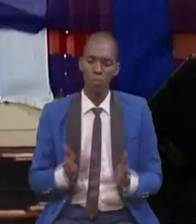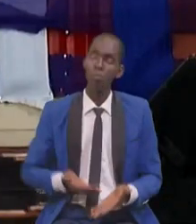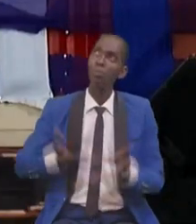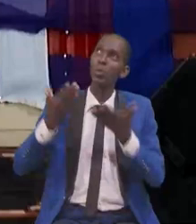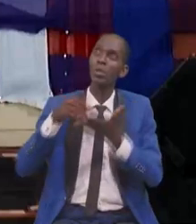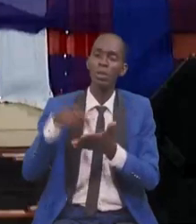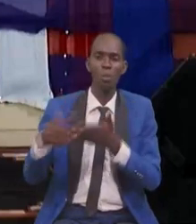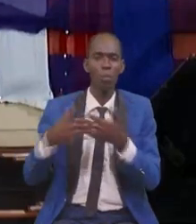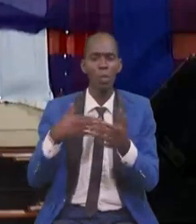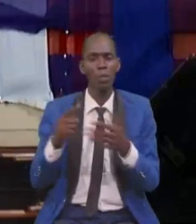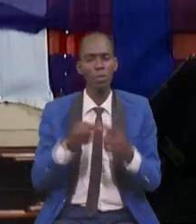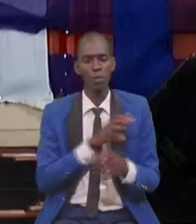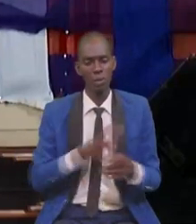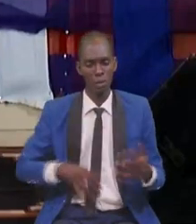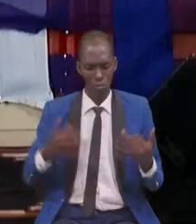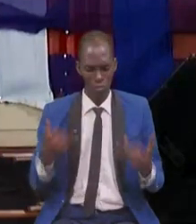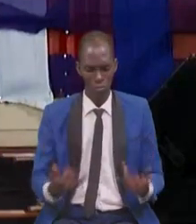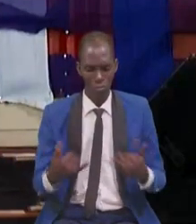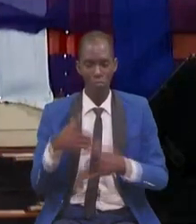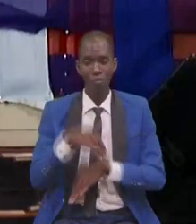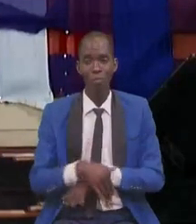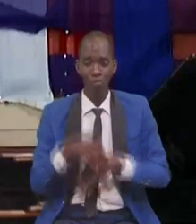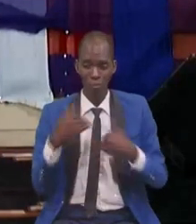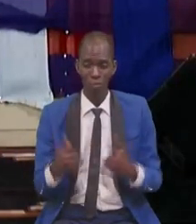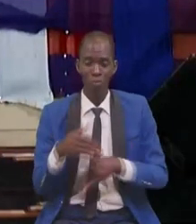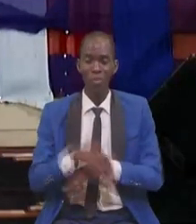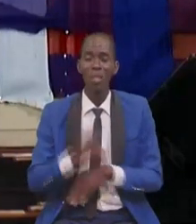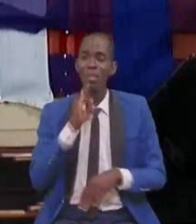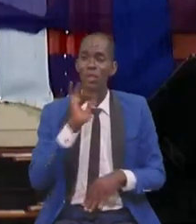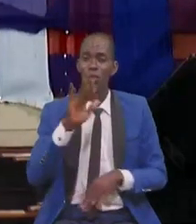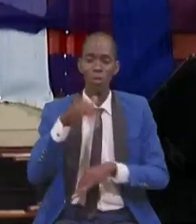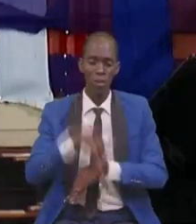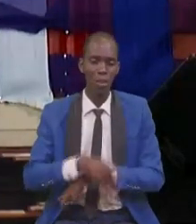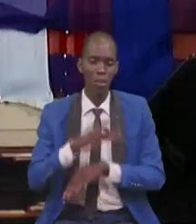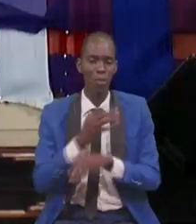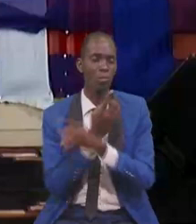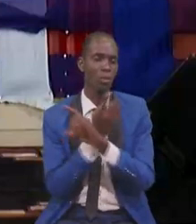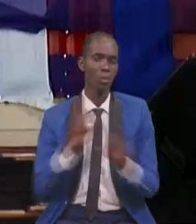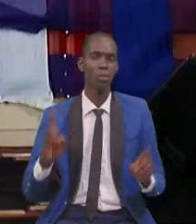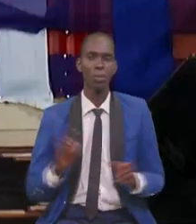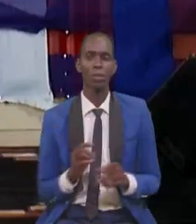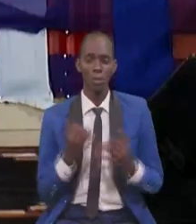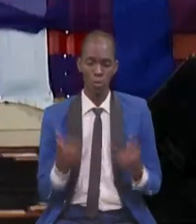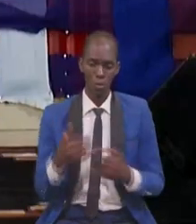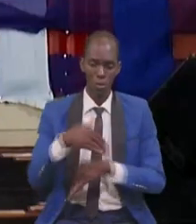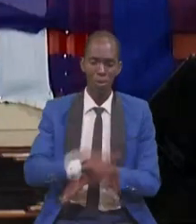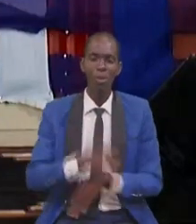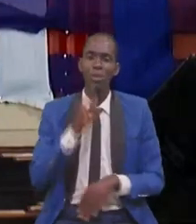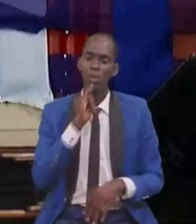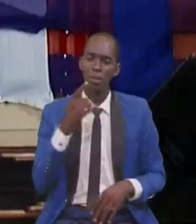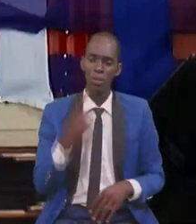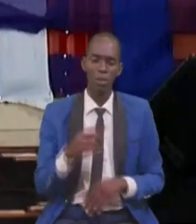Présente ton cas à Christ ce soir. Ce soir, c'est la nuit de délivrance. Ce